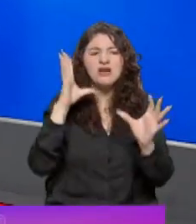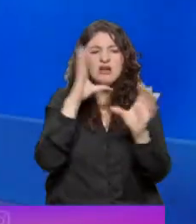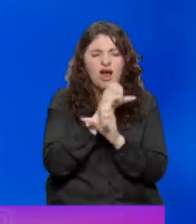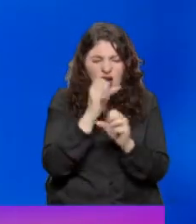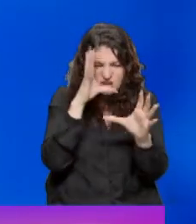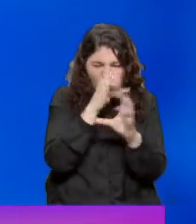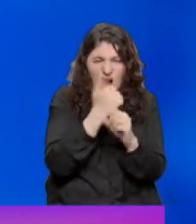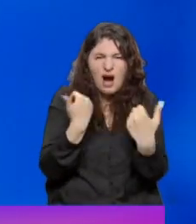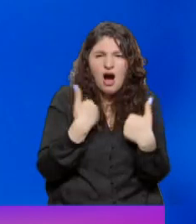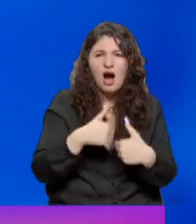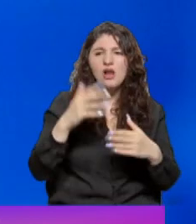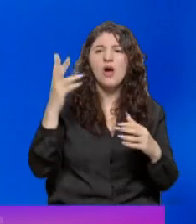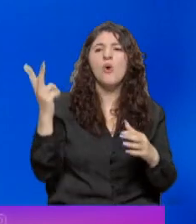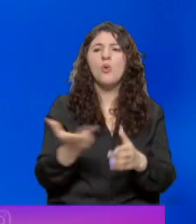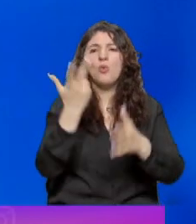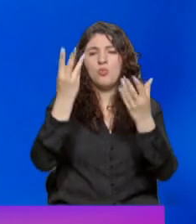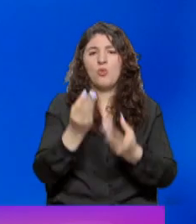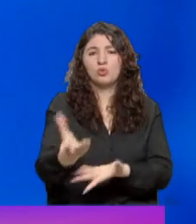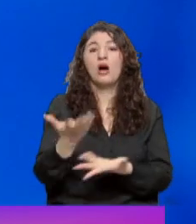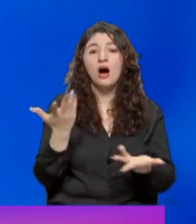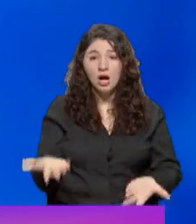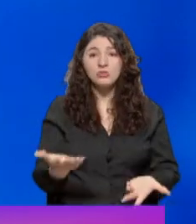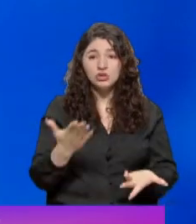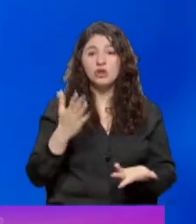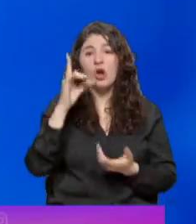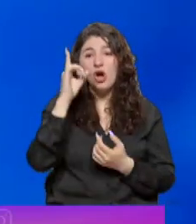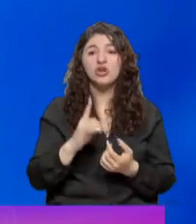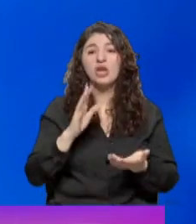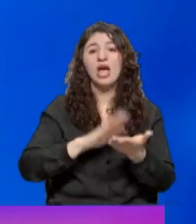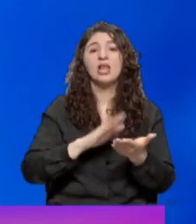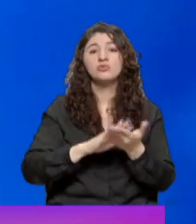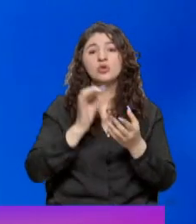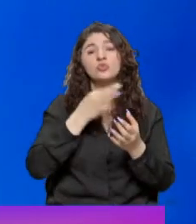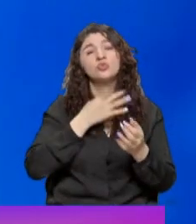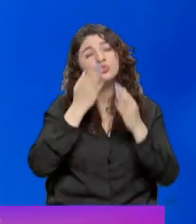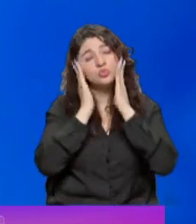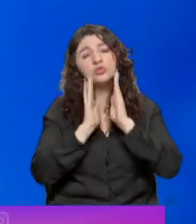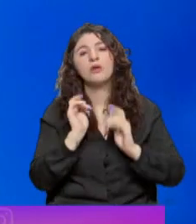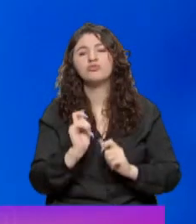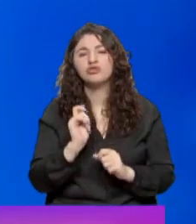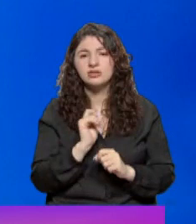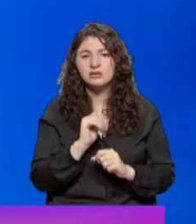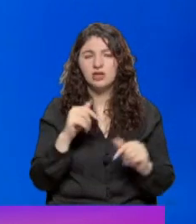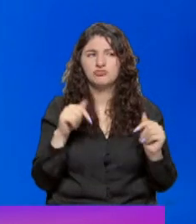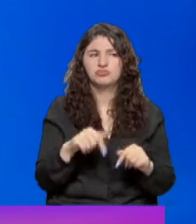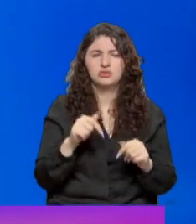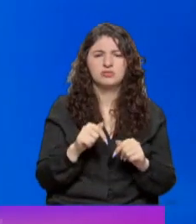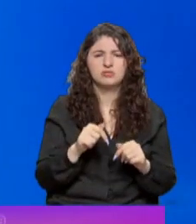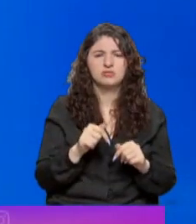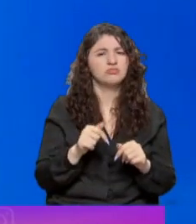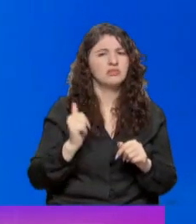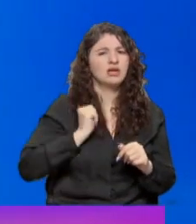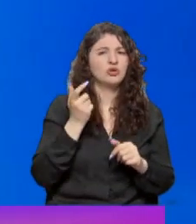Karamsarlık hali aldı başını gidiyor Halbuki önce elimizdeki lere şükür edeceğiz şimdi